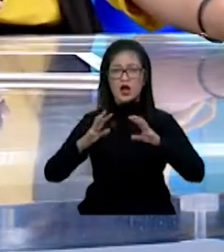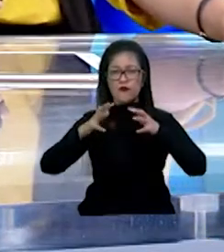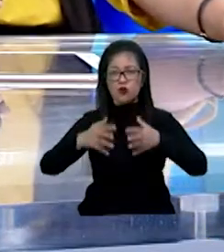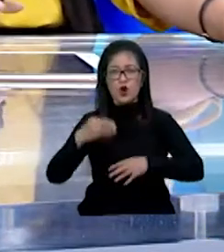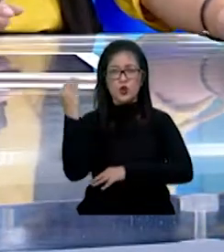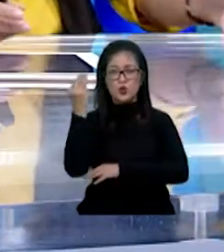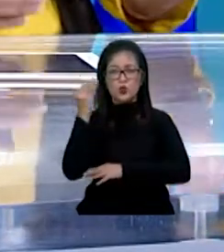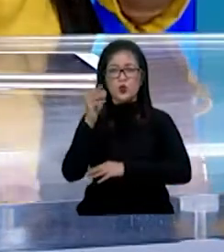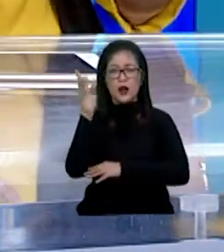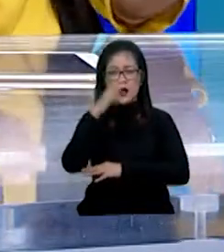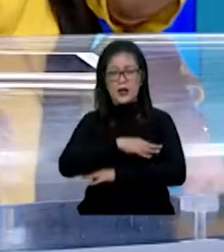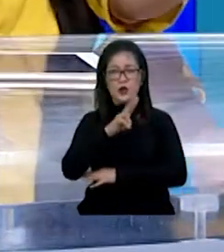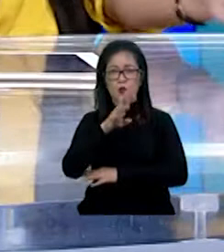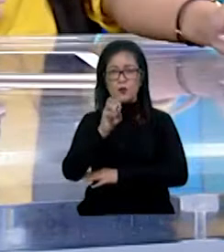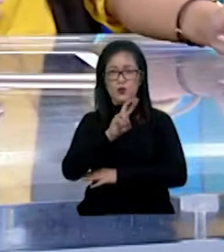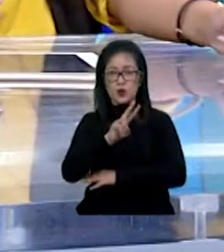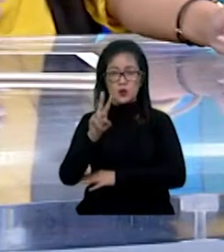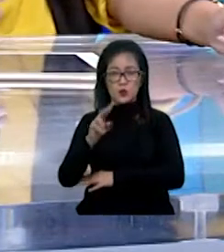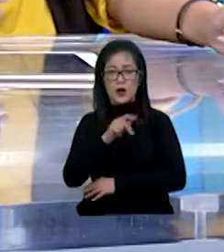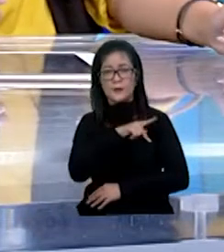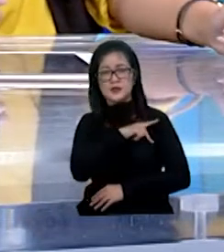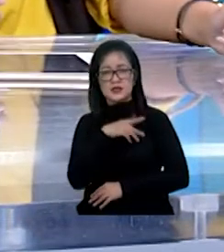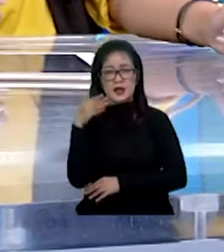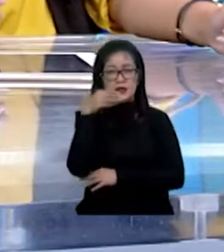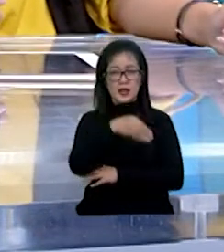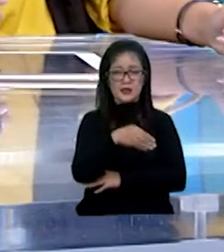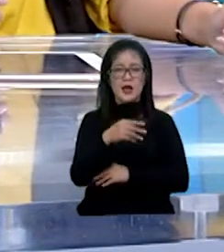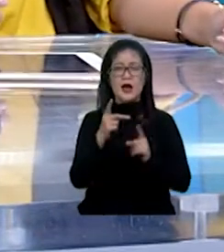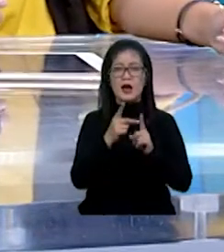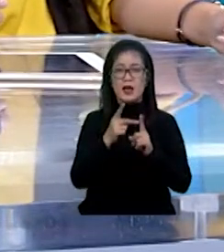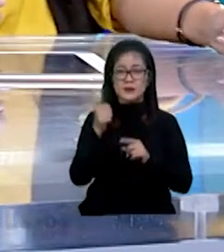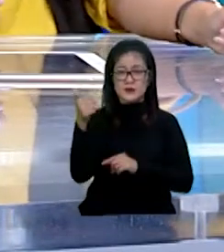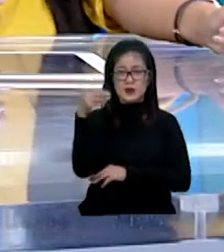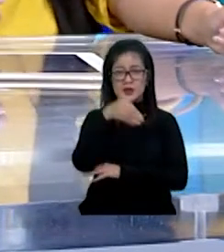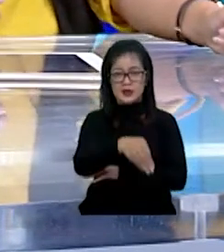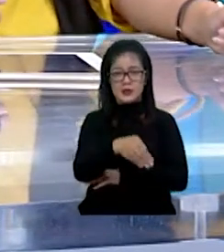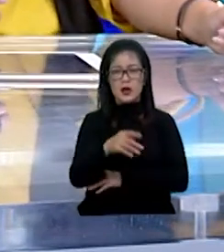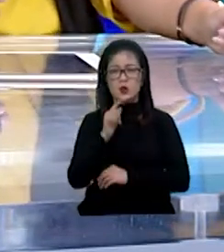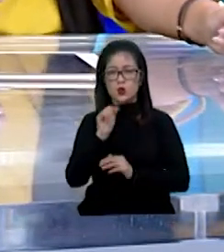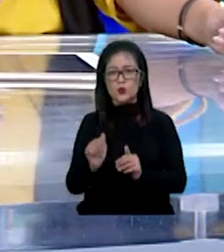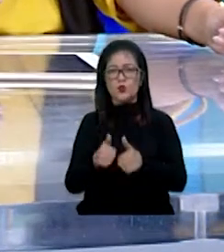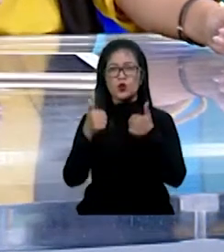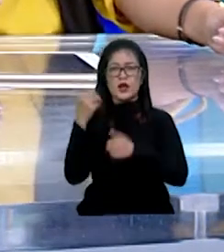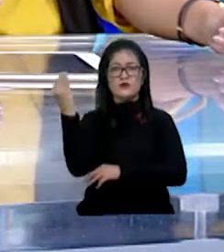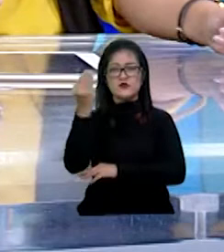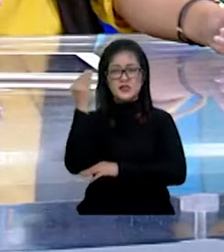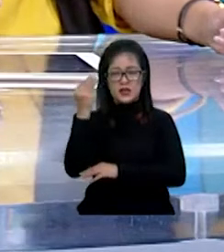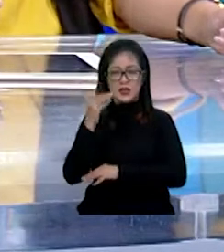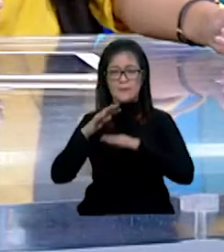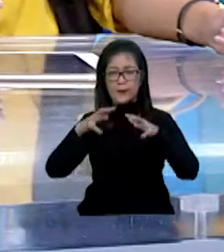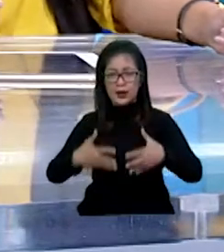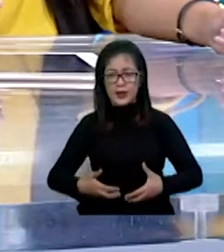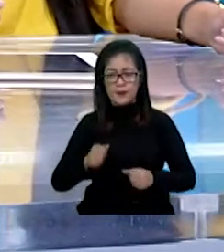Dua, Bali. Kepada peserta yang hadir, Angela Tanu Sudibyo menjabarkan strategi Indonesia dalam memulihkan pariwisata akibat